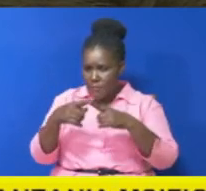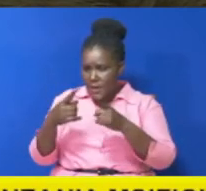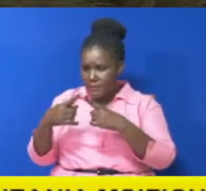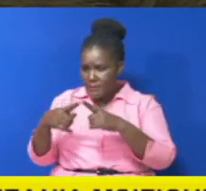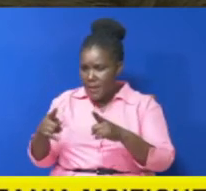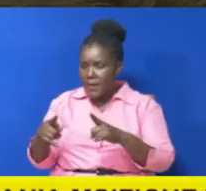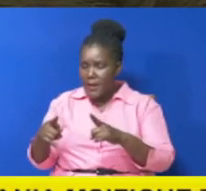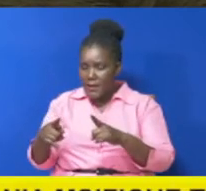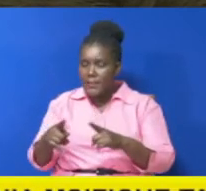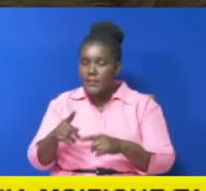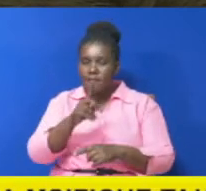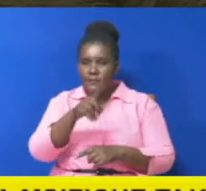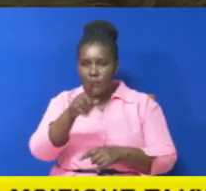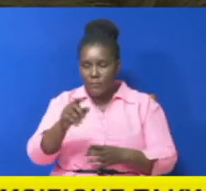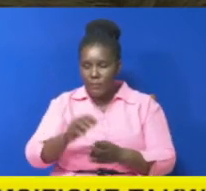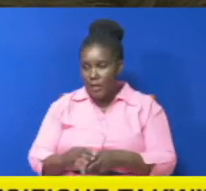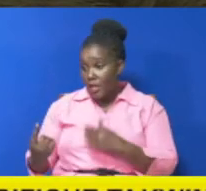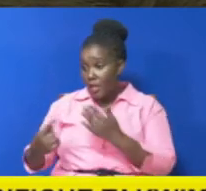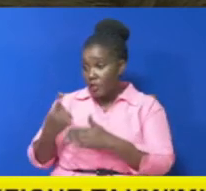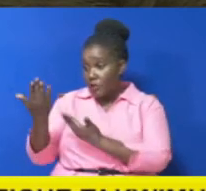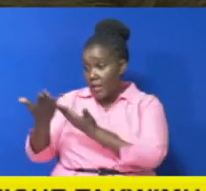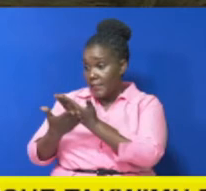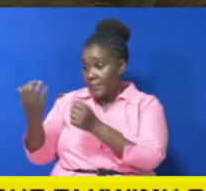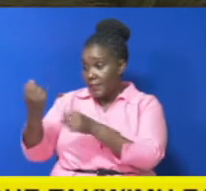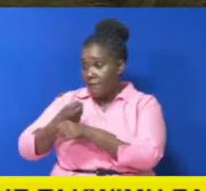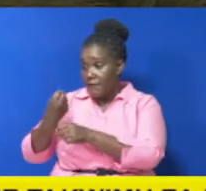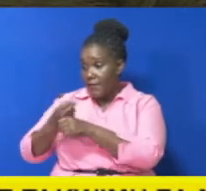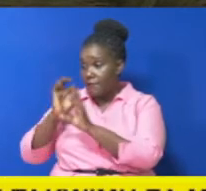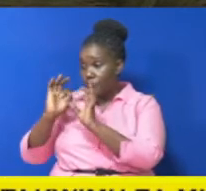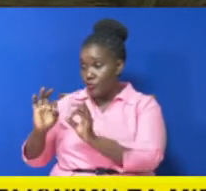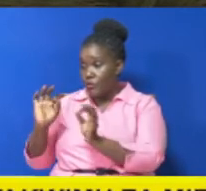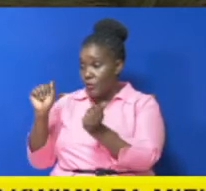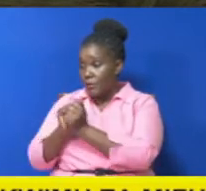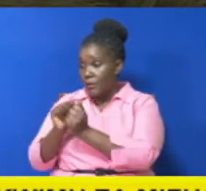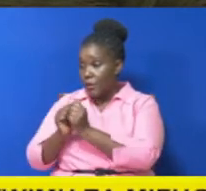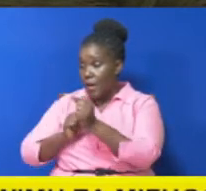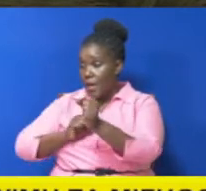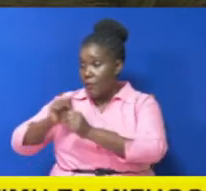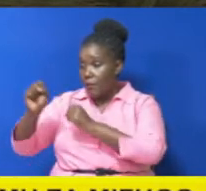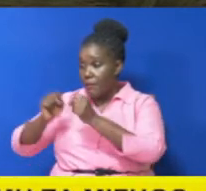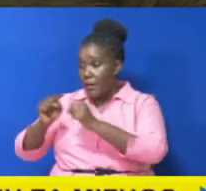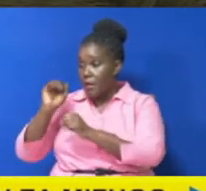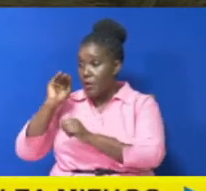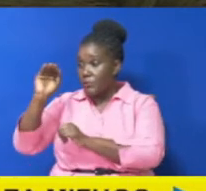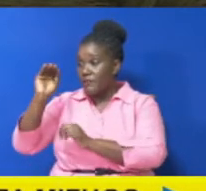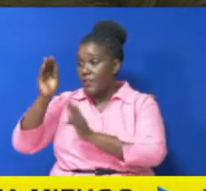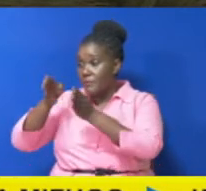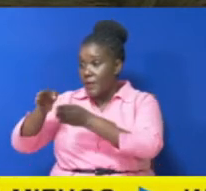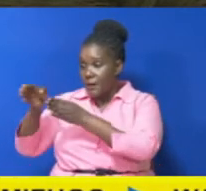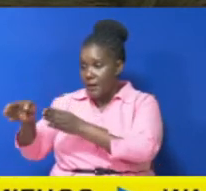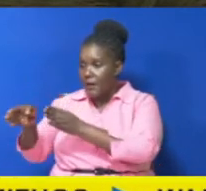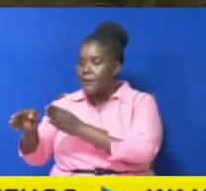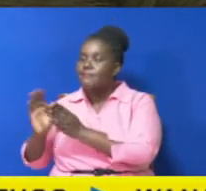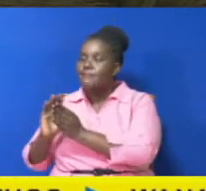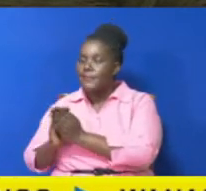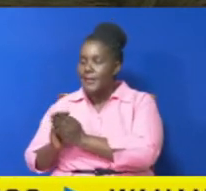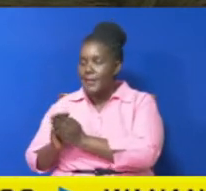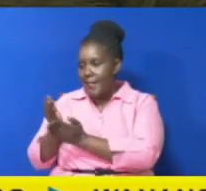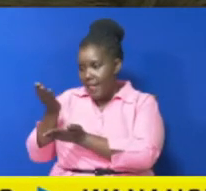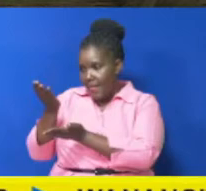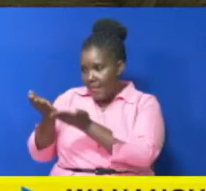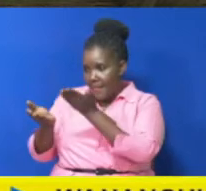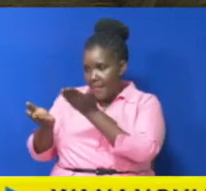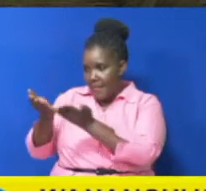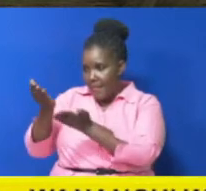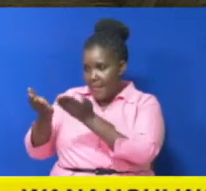duniani. Ikiwa ni taifa linafanya vizuri sana katika swala la kupambana na usafishaji haramu wa binadamu, linawekwa kwenye tier